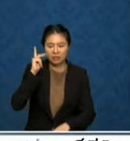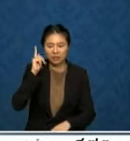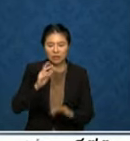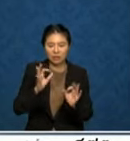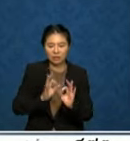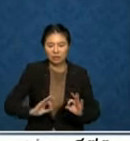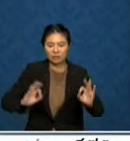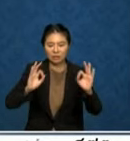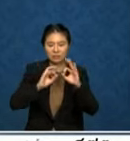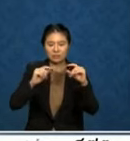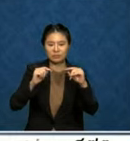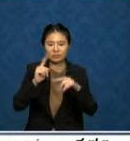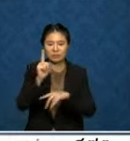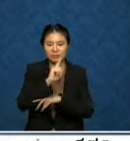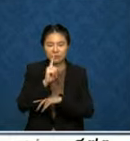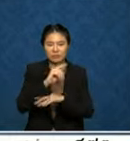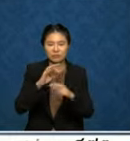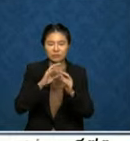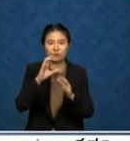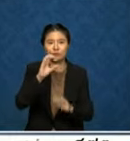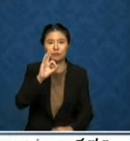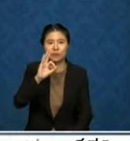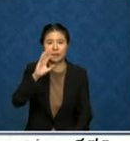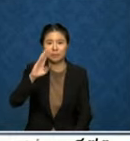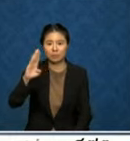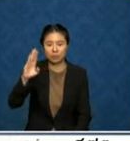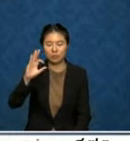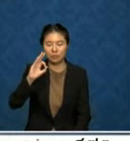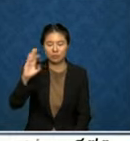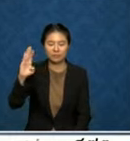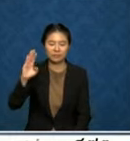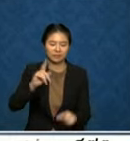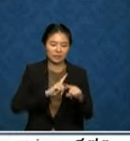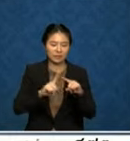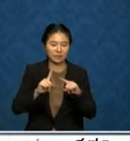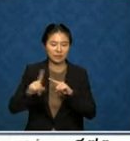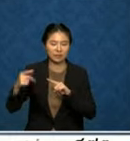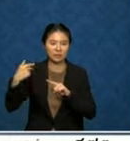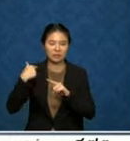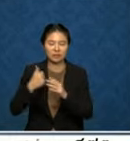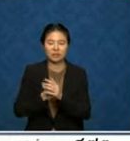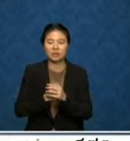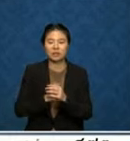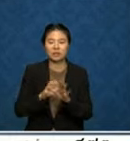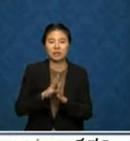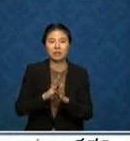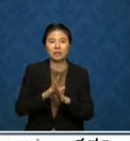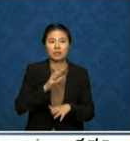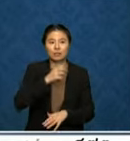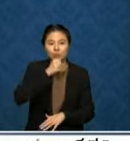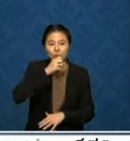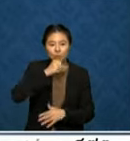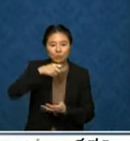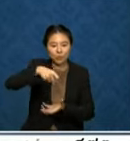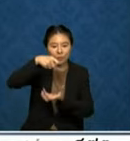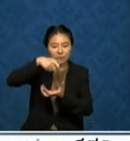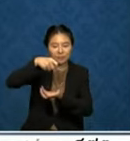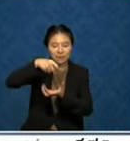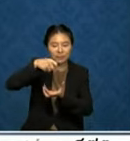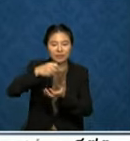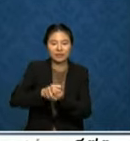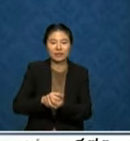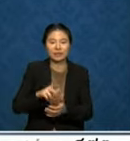คัญนะไม่ว่าจะเป็น Facebook หรือว่าแพลตฟอร์มต่างๆไม่ว่าเป็น Shopee Lazada หรืออะไรก็ตามซึ่งผมจะไล่ให้